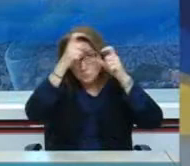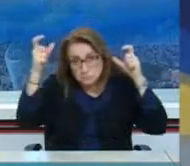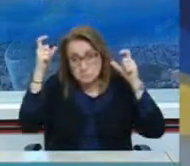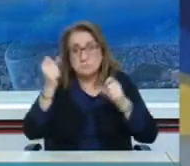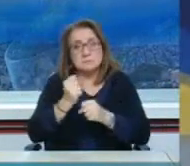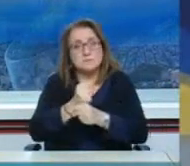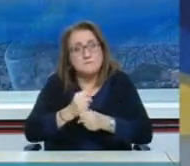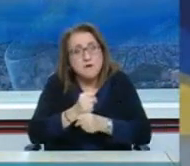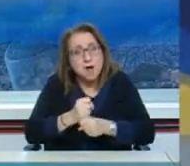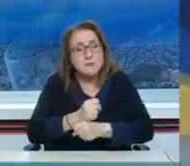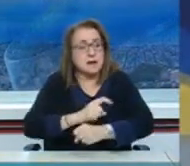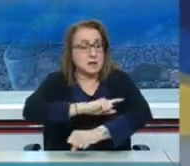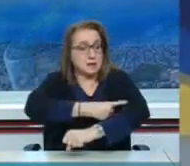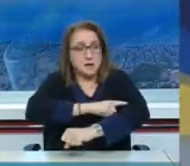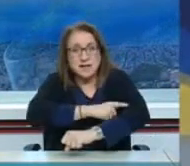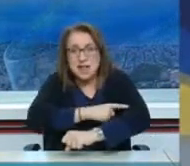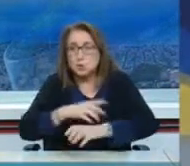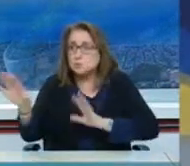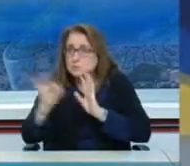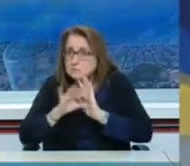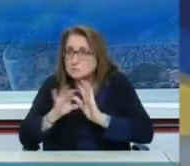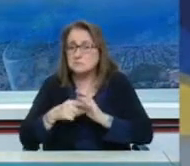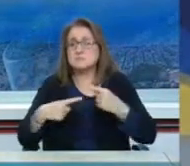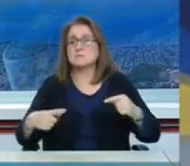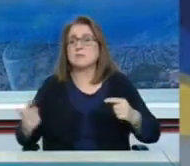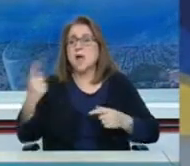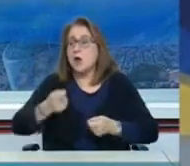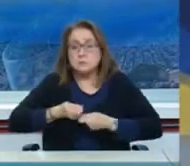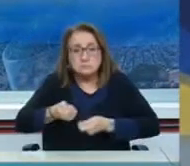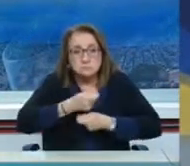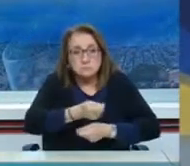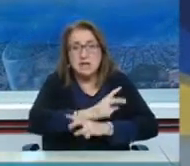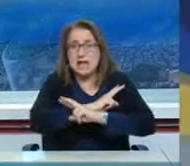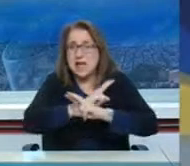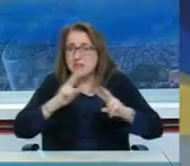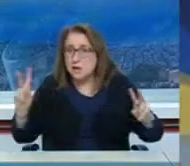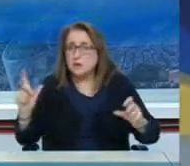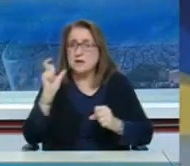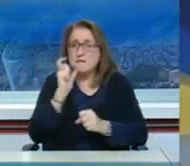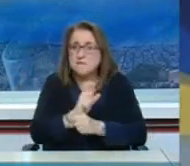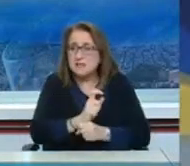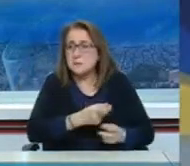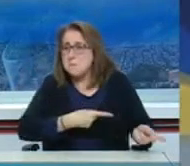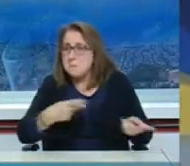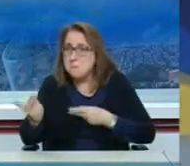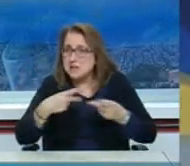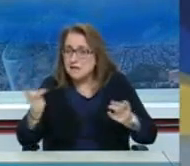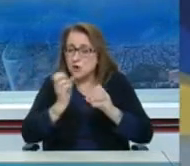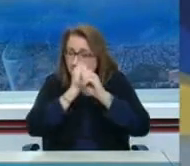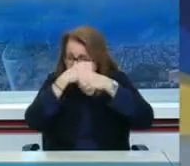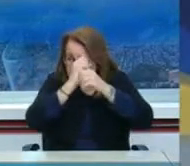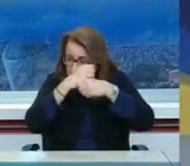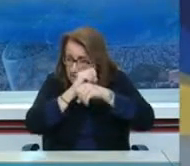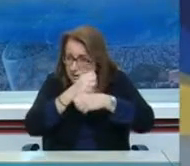φάρμακα, υγειονομικό υλικό, δαπάνες για καθαριότητα και φύλαξη, μεταφορά και ανάλυση δειγμάτων